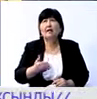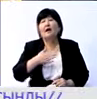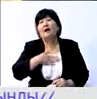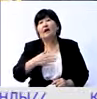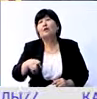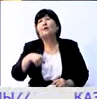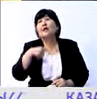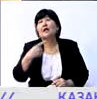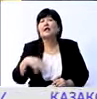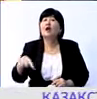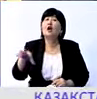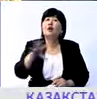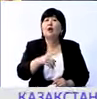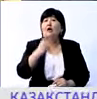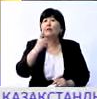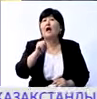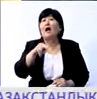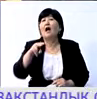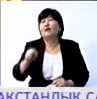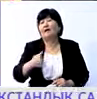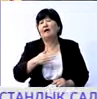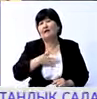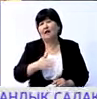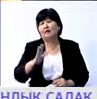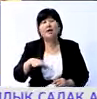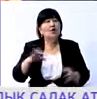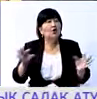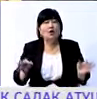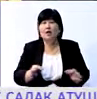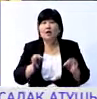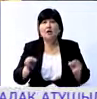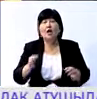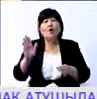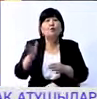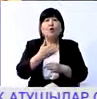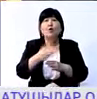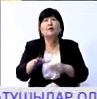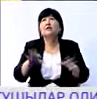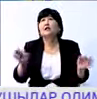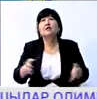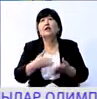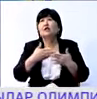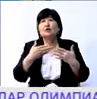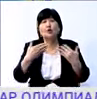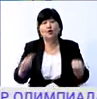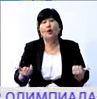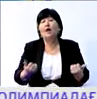рахмет айтамын. Бәріне бір Алла разы болсын. Ешқандай бөліп жаратын еш нәрсесі жоқ. Еріктілер тобының